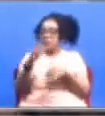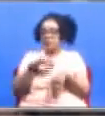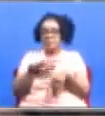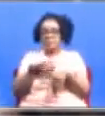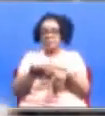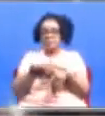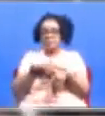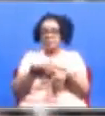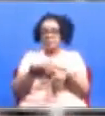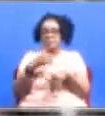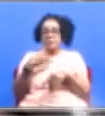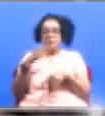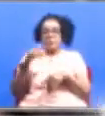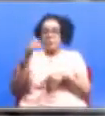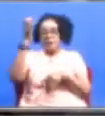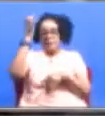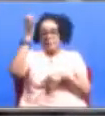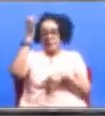nimetoka Kakamega,